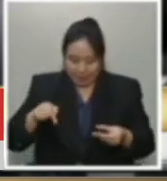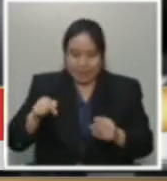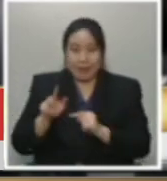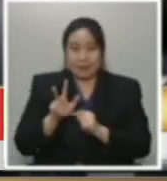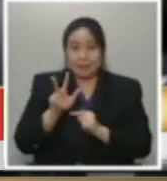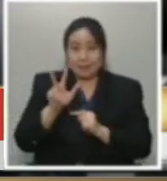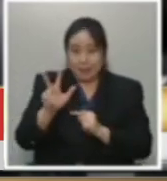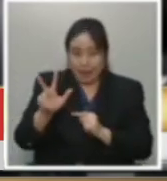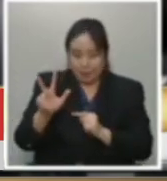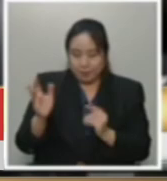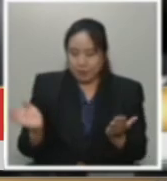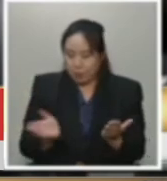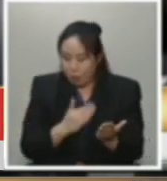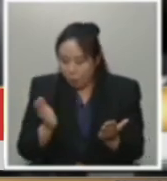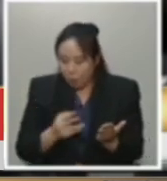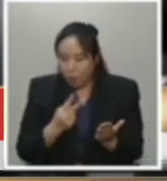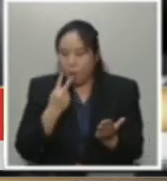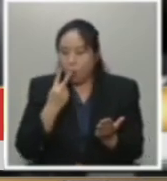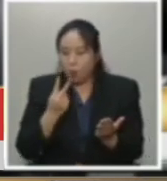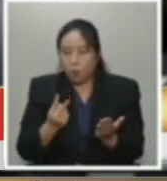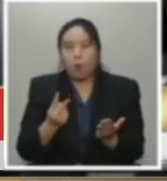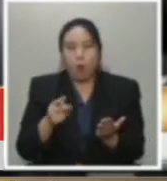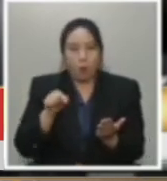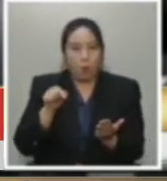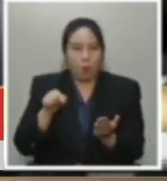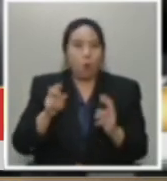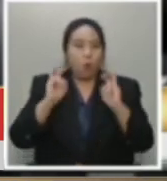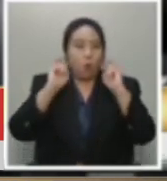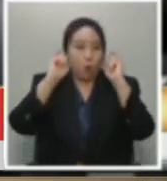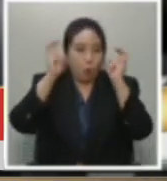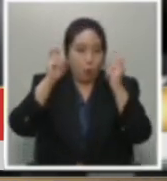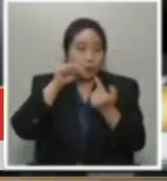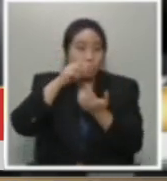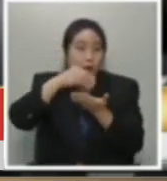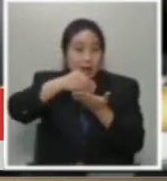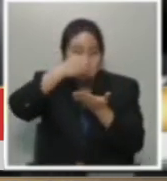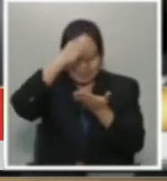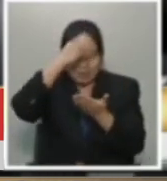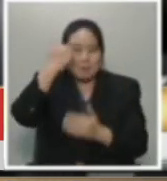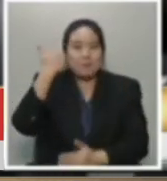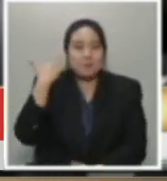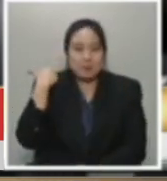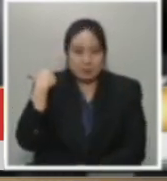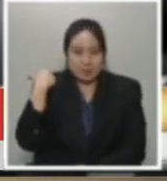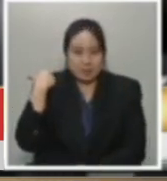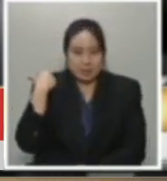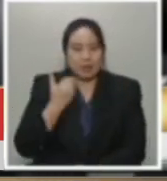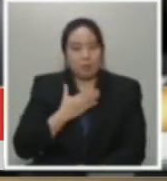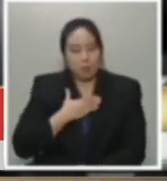ก็ปรากฏว่ามีการบรรจุเรื่องของความคืบหน้าด้านการศึกษาดังกล่าวนะฮะซึ่งผม